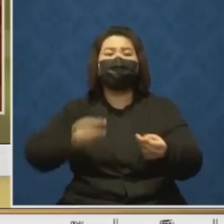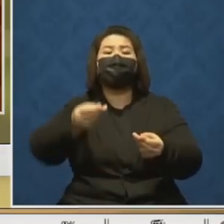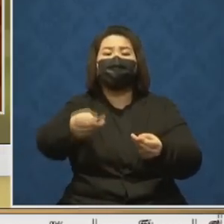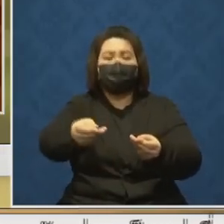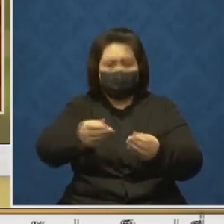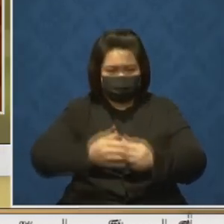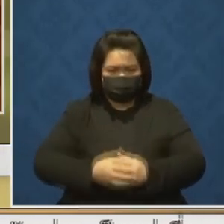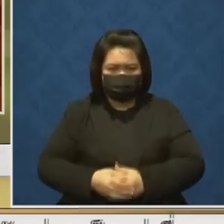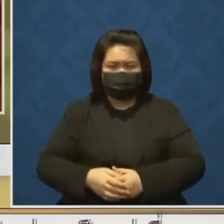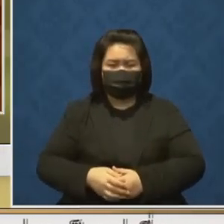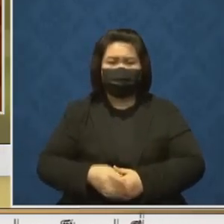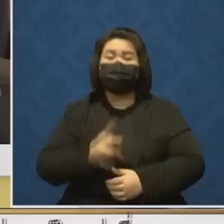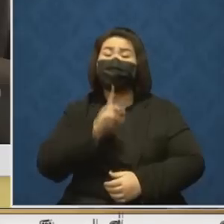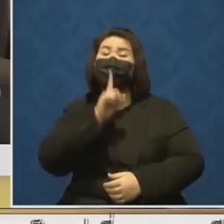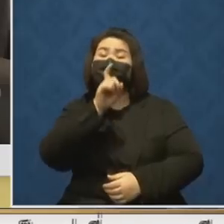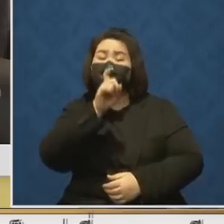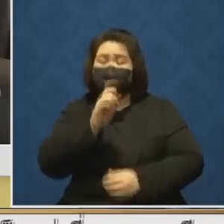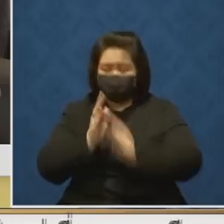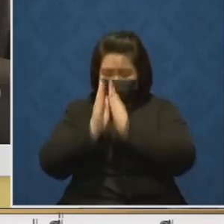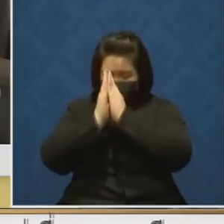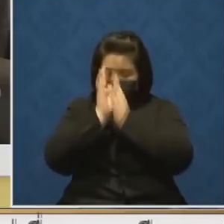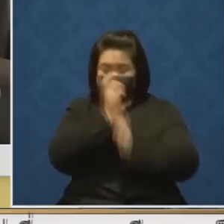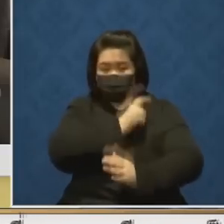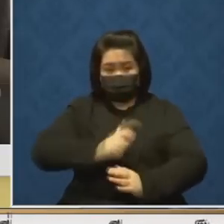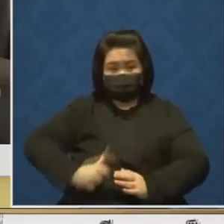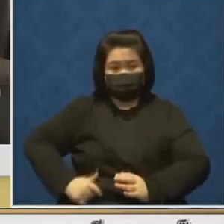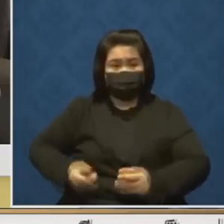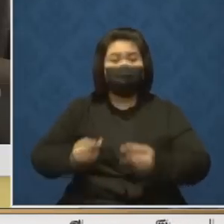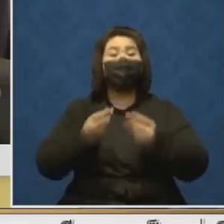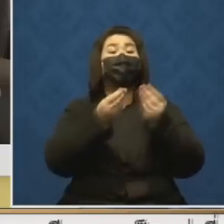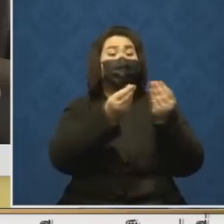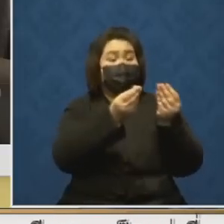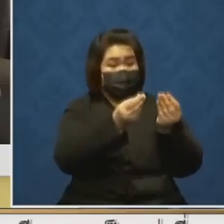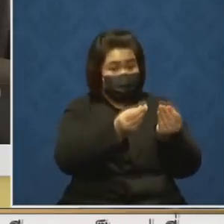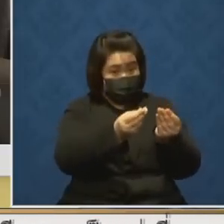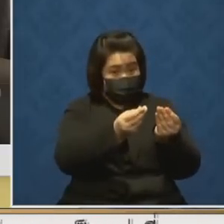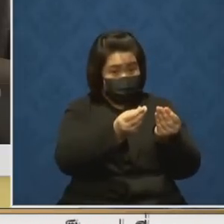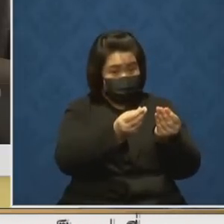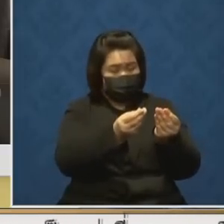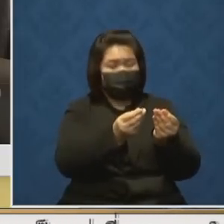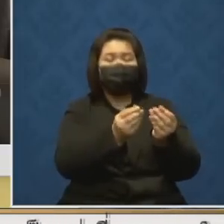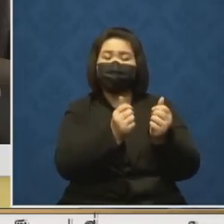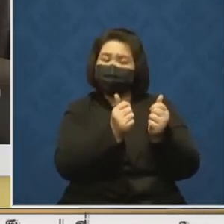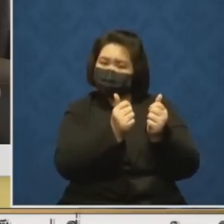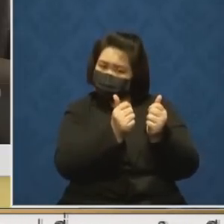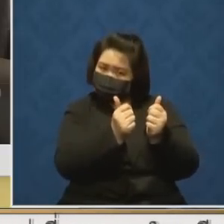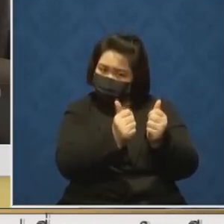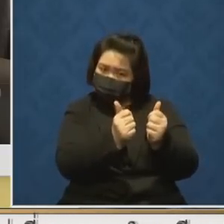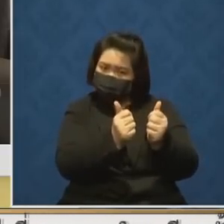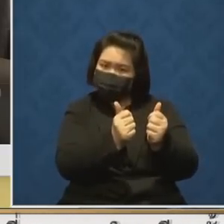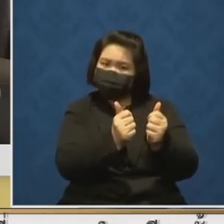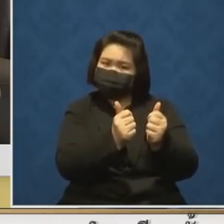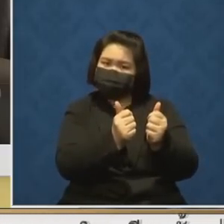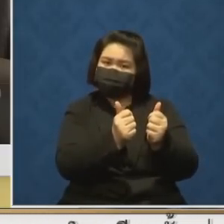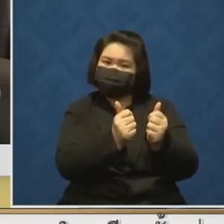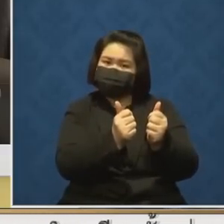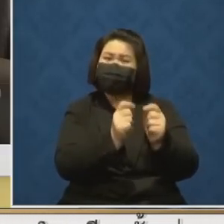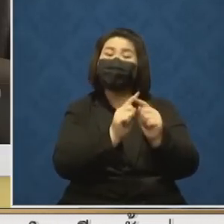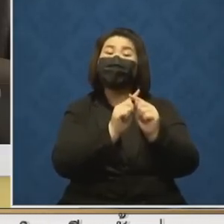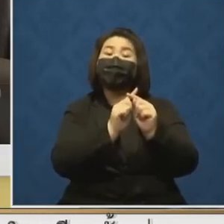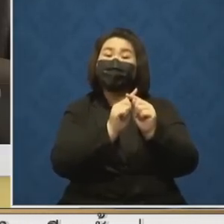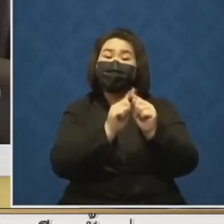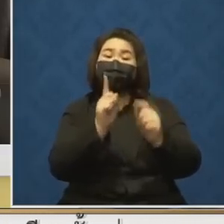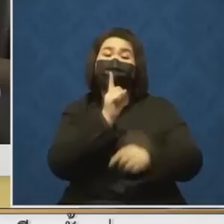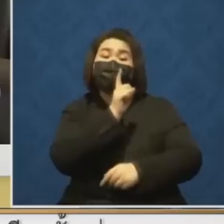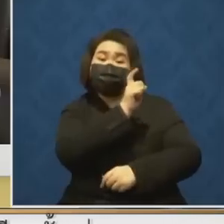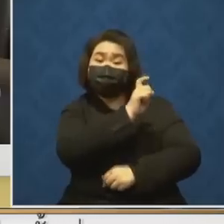เมื่อทรงมพระการุณาที่คุณมอบที่ดนให้นับวาเป็เรื่องที่เป็นมงคลแต่ดิฉันถาม